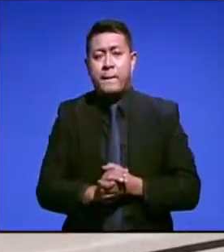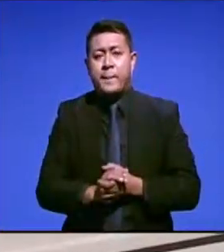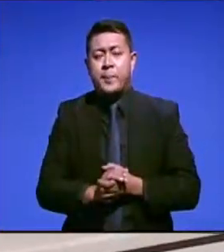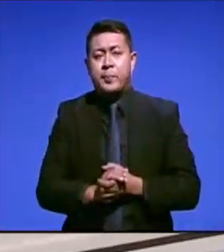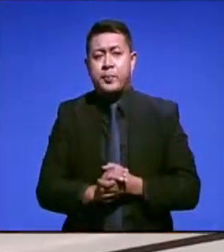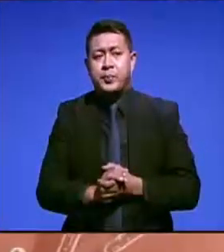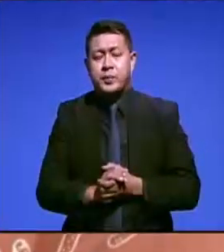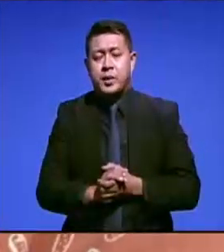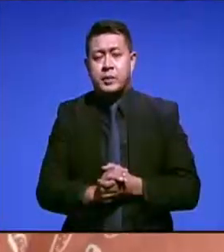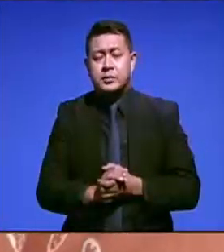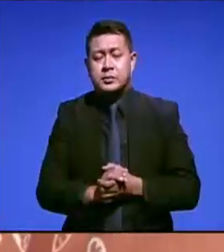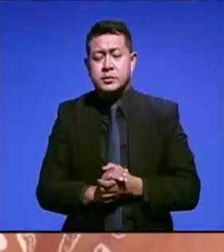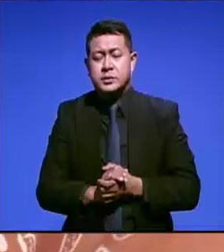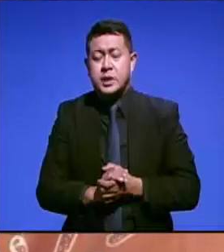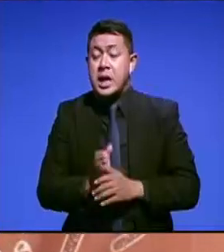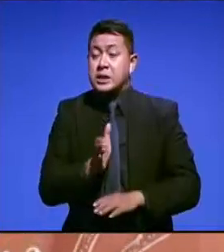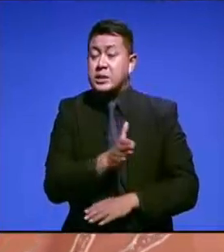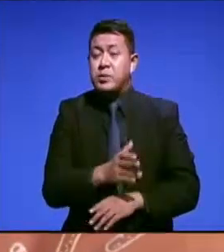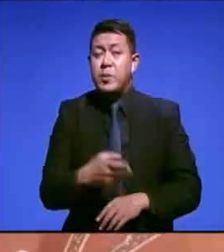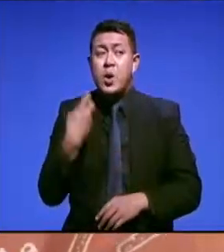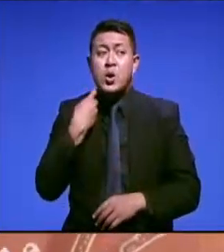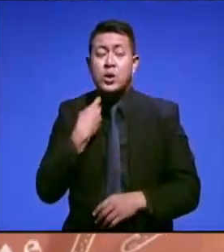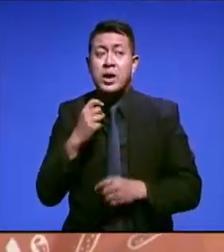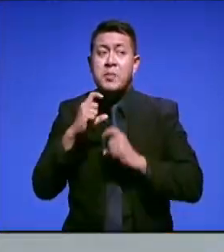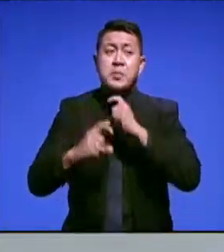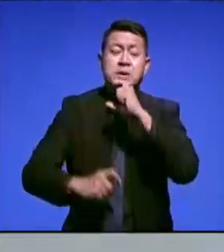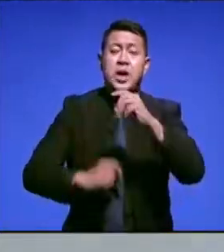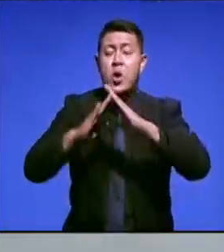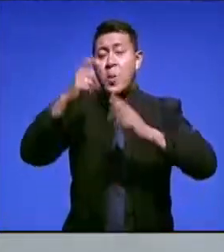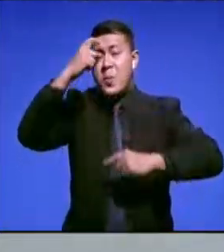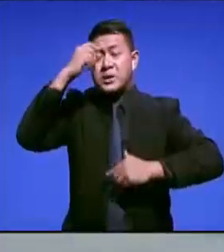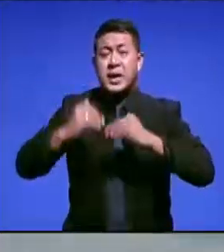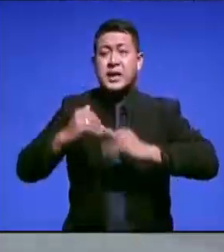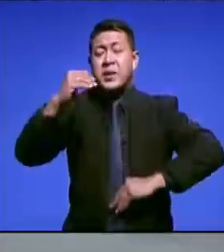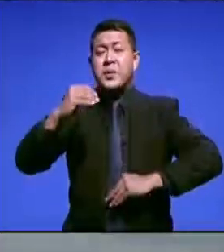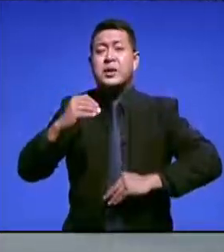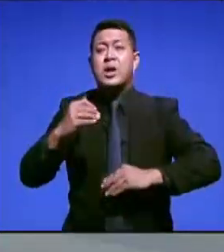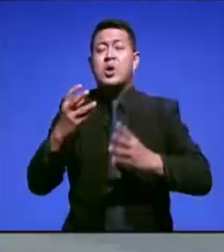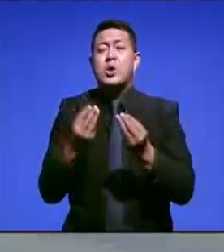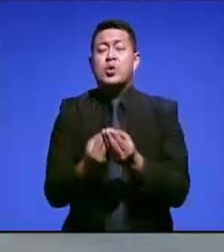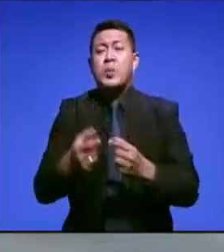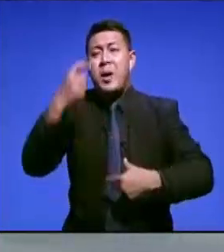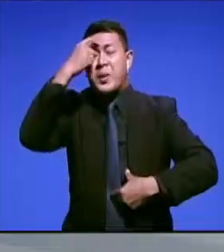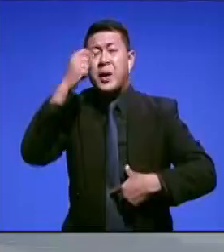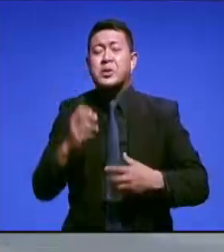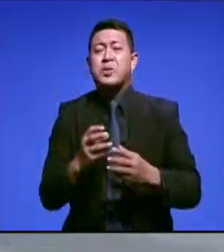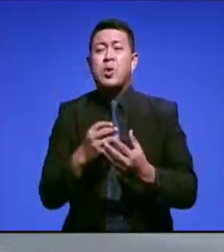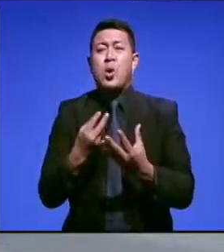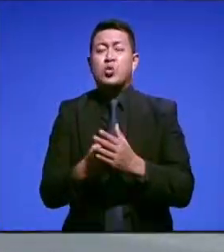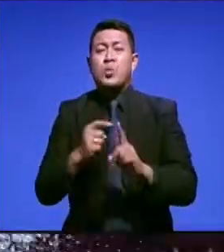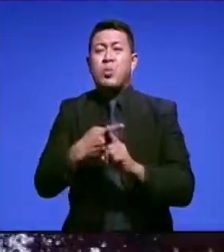Dr. Sudarsono. Sebelumnya, sang dokter menceritakan rumah sakit kelebihan kapasitas pasien karena membludaknya